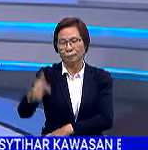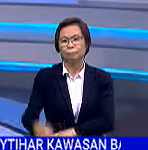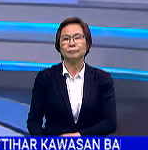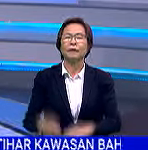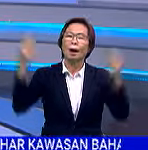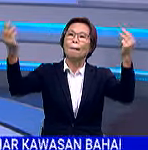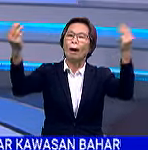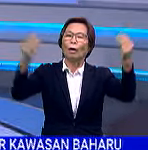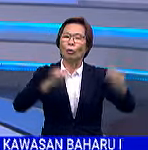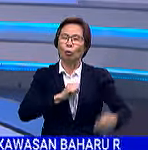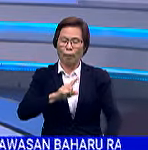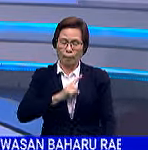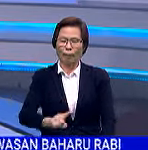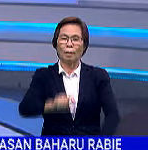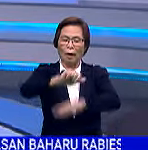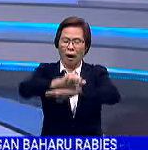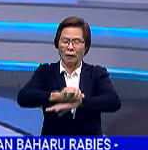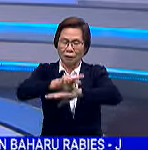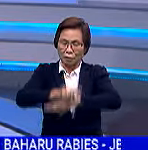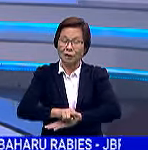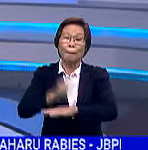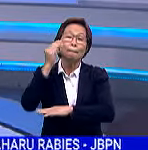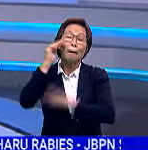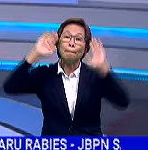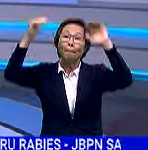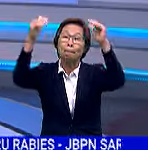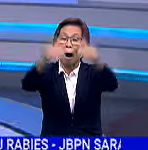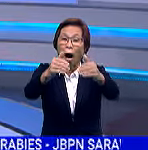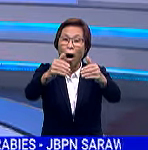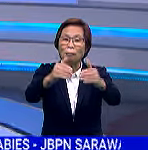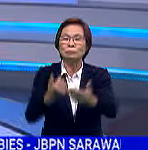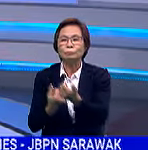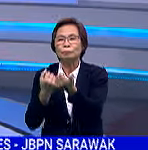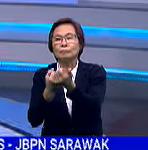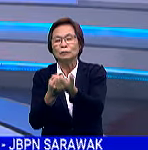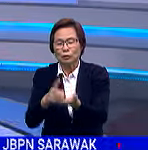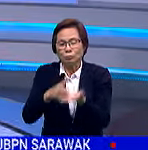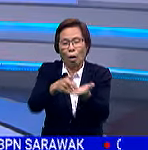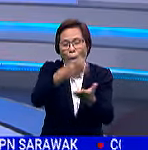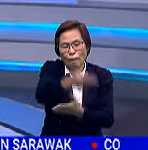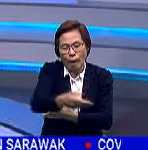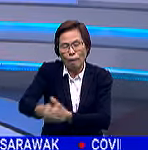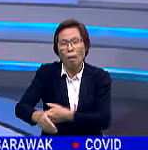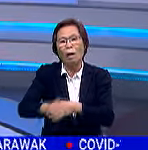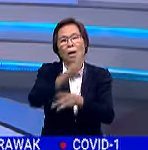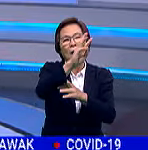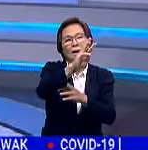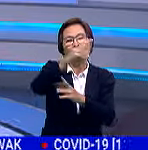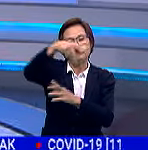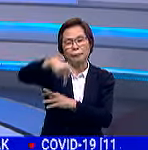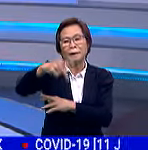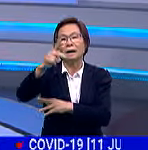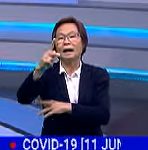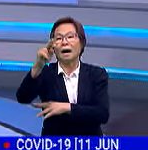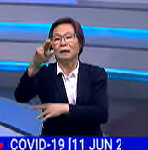Majlis Ugama Islam dan Adat Resam Melayu Pahang, MUIP, menyumbang barangan keperluan kepada 6 PKRC.